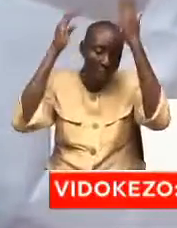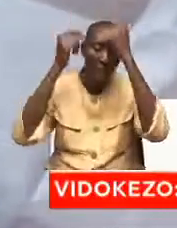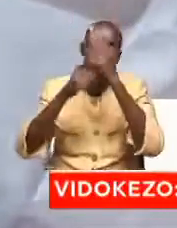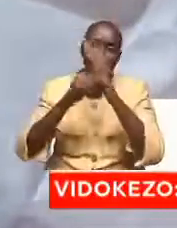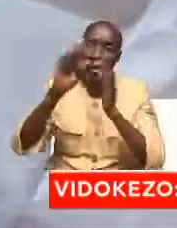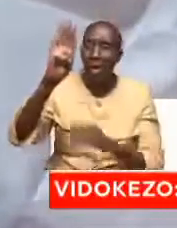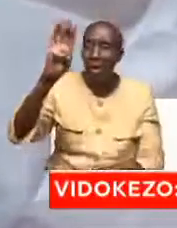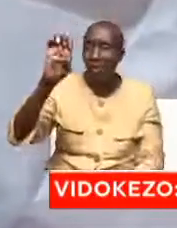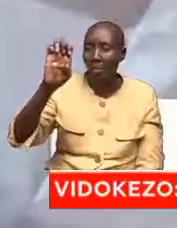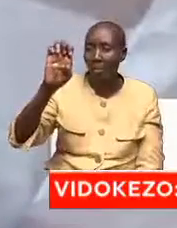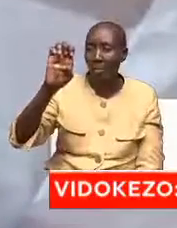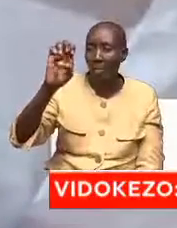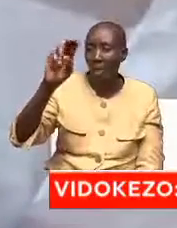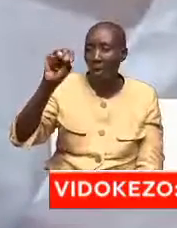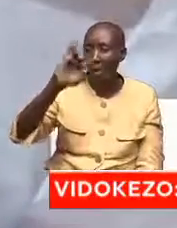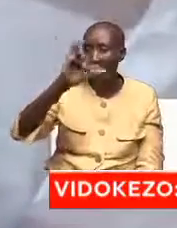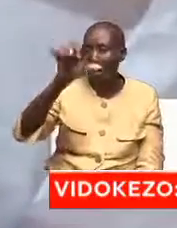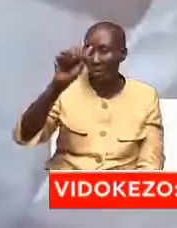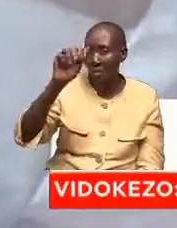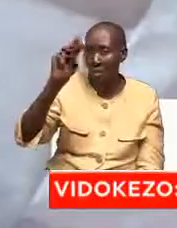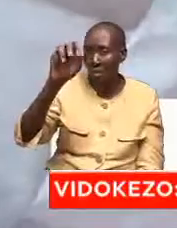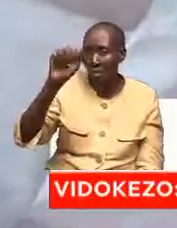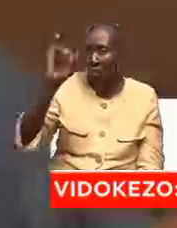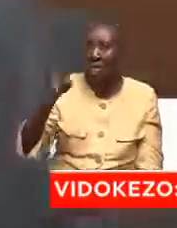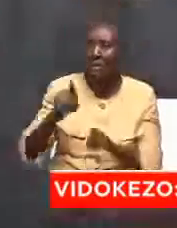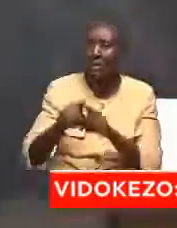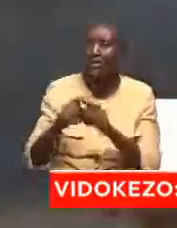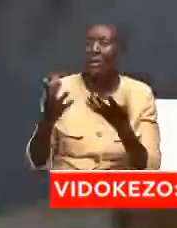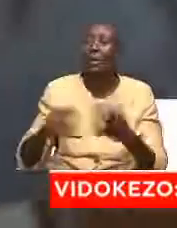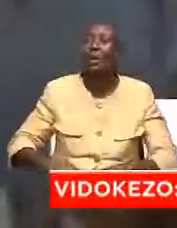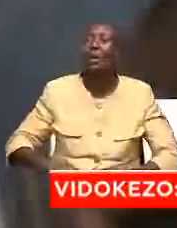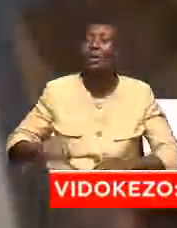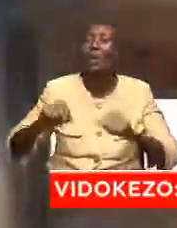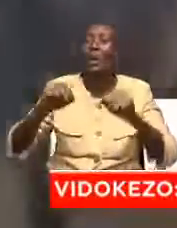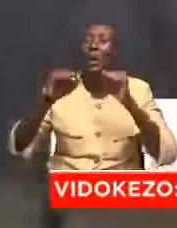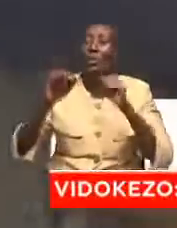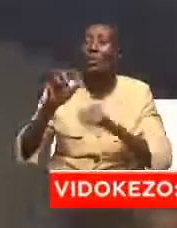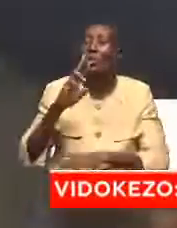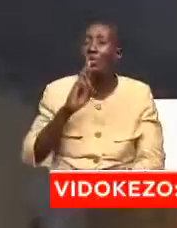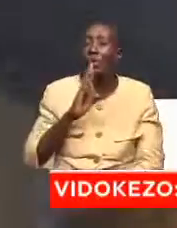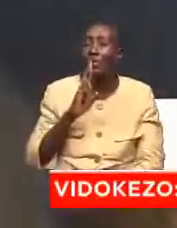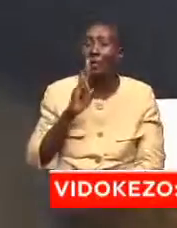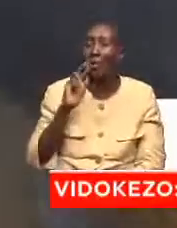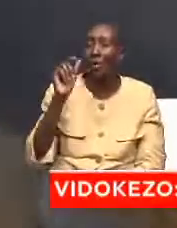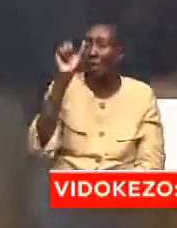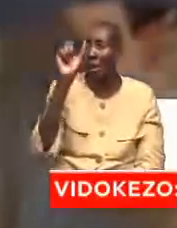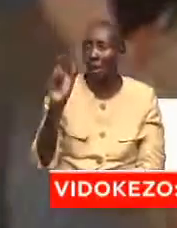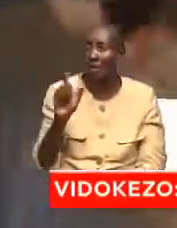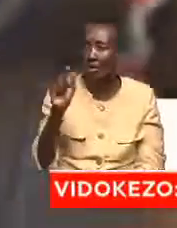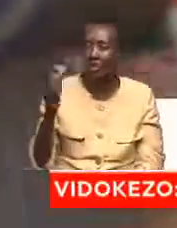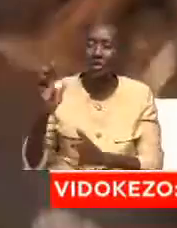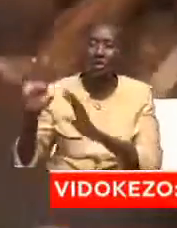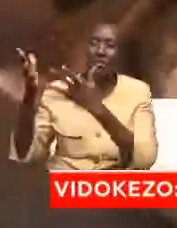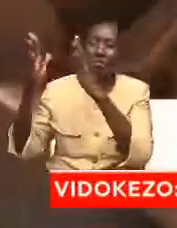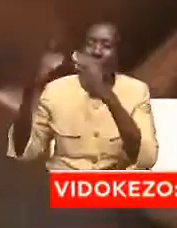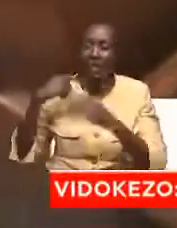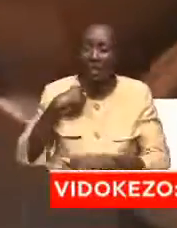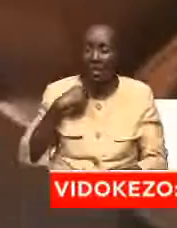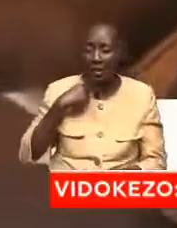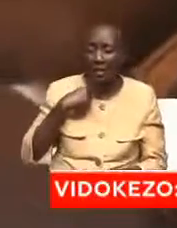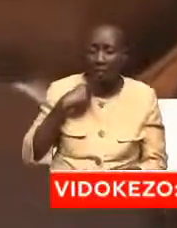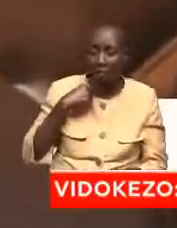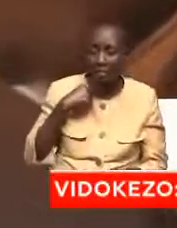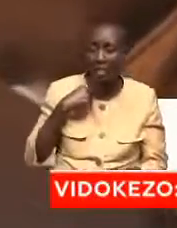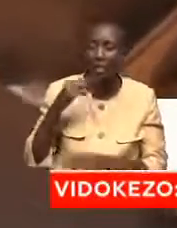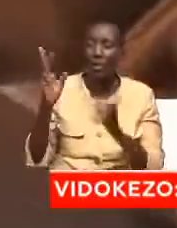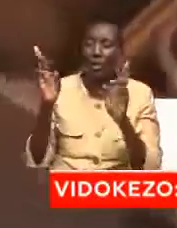ambaye ni msimamizi wa shirika la Msalaba Mwekundu kwenye kaunti ya Trans Nzoia amewapongeza wahisani mbalimbali wanaojitokeza kufanikisha vita dhidi ya